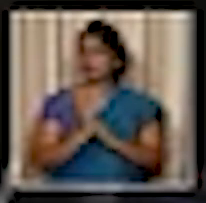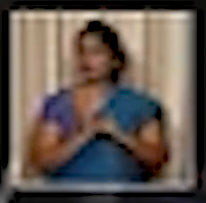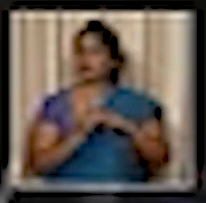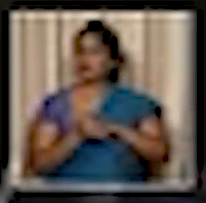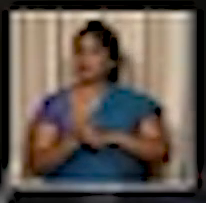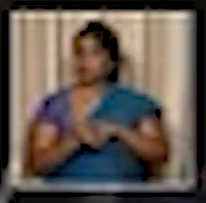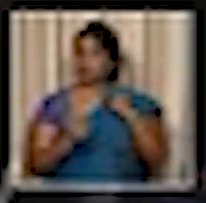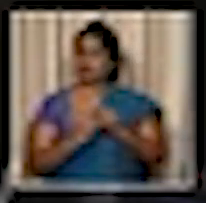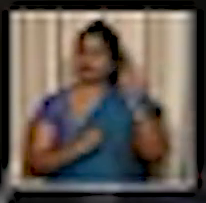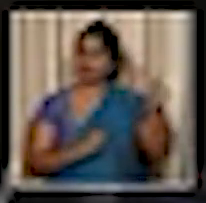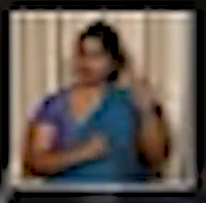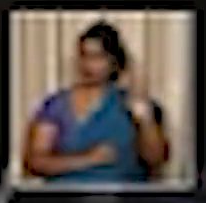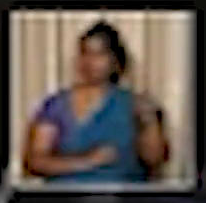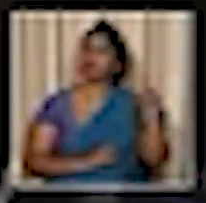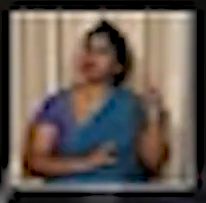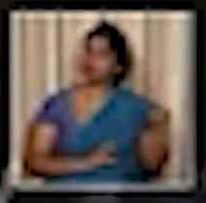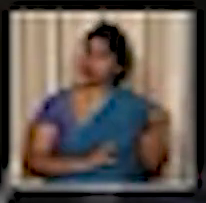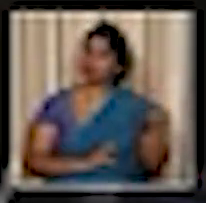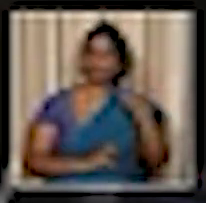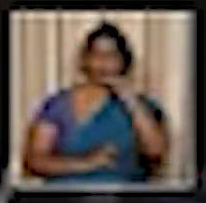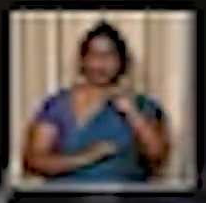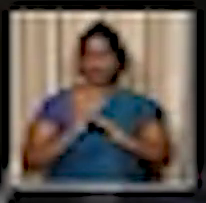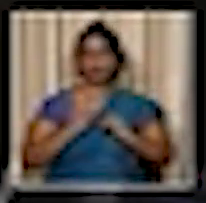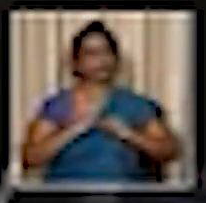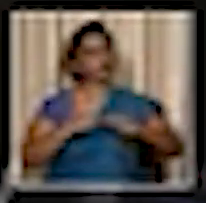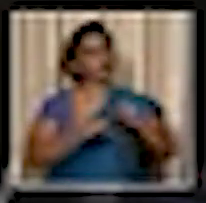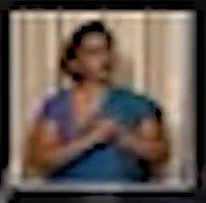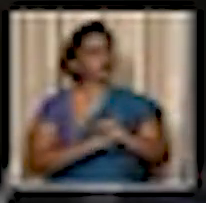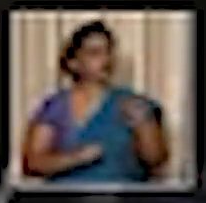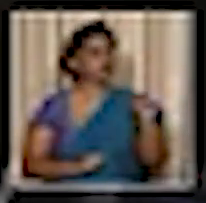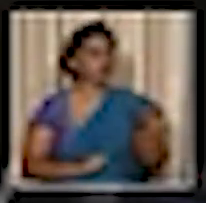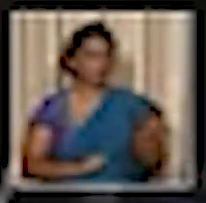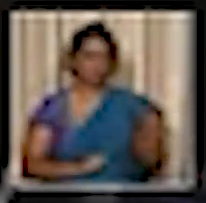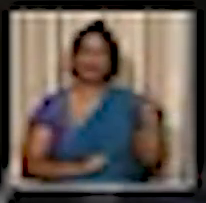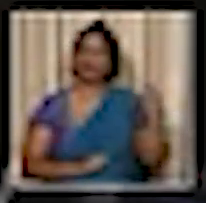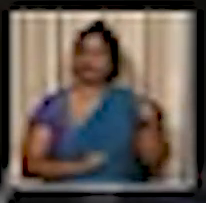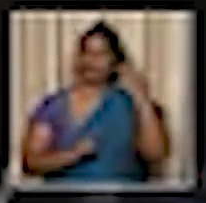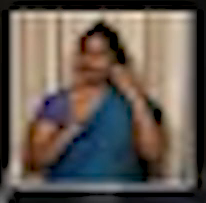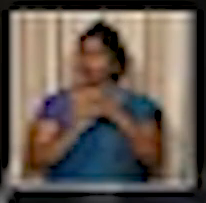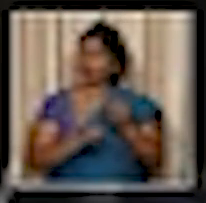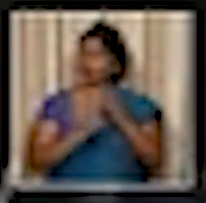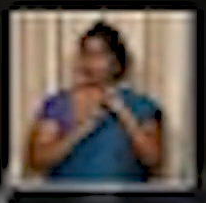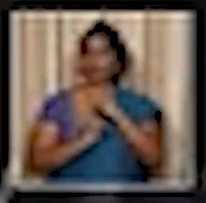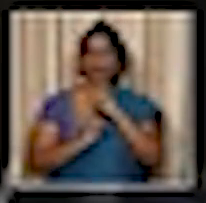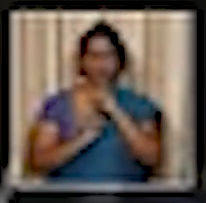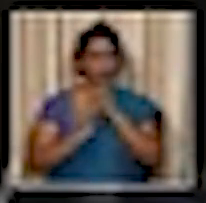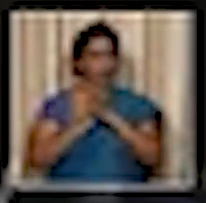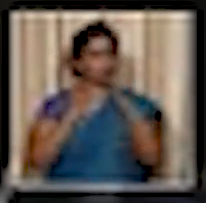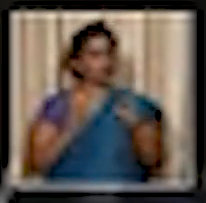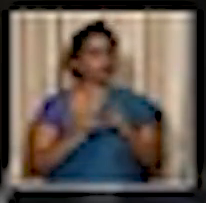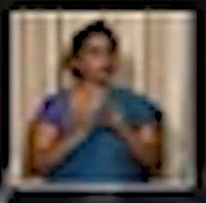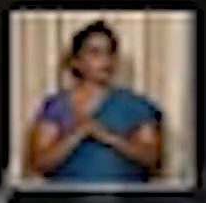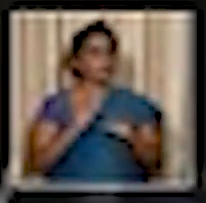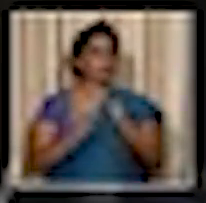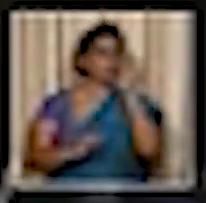ලේකම්වරයාට බාර දුන් නමුත් ඔහු කිසිදු පියවරක් ගෙන නොතිබූ අතර එම සිද්ධි අලලා අධිකරණය බරපතල ලෙස මාධ්‍ය